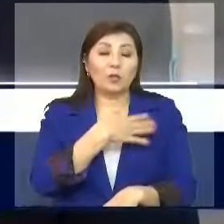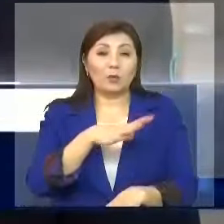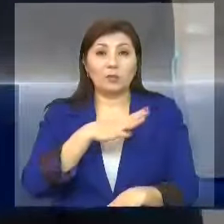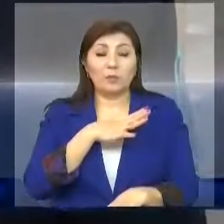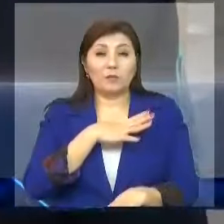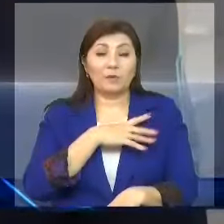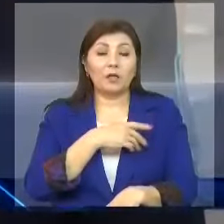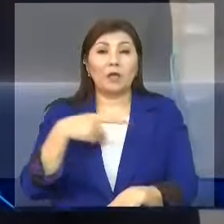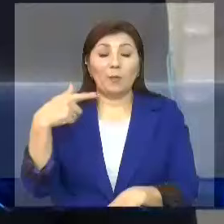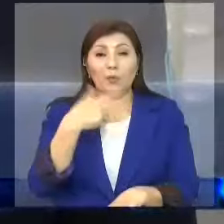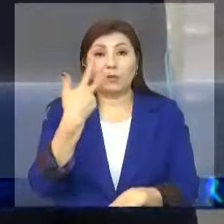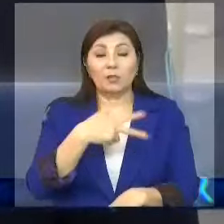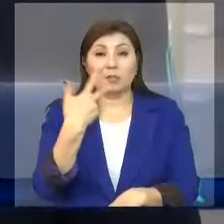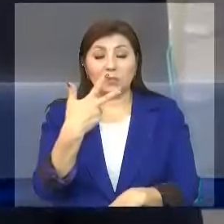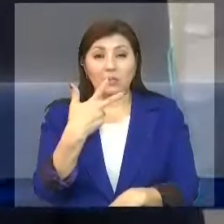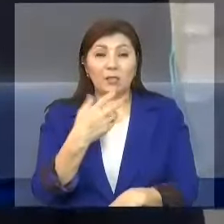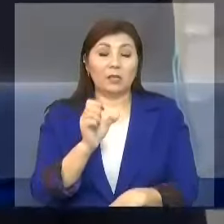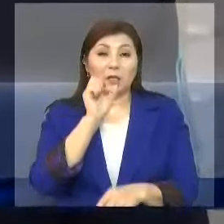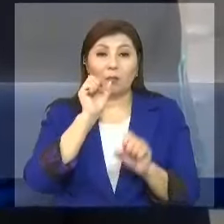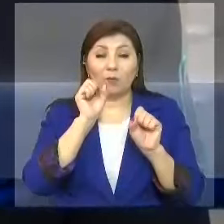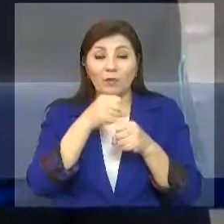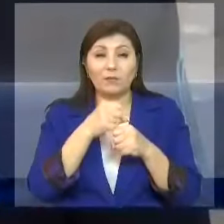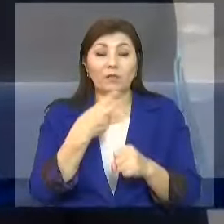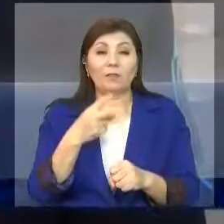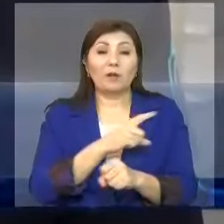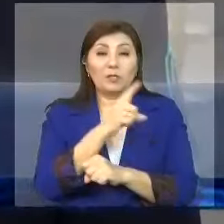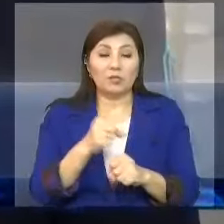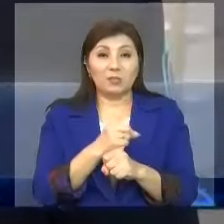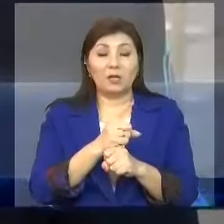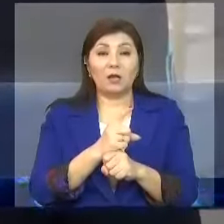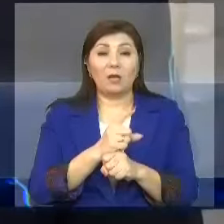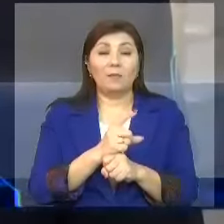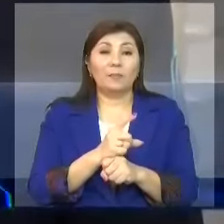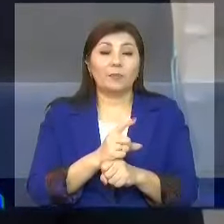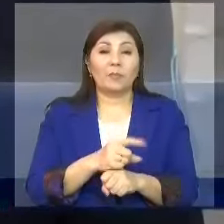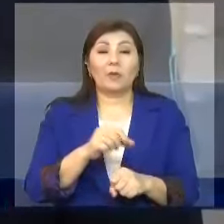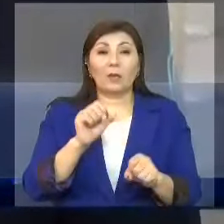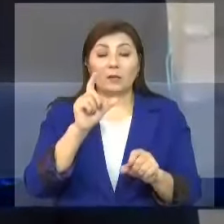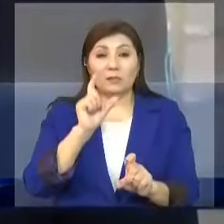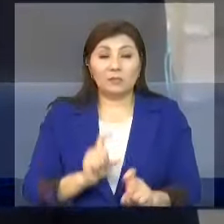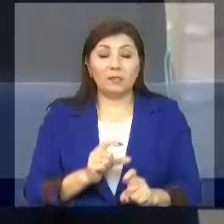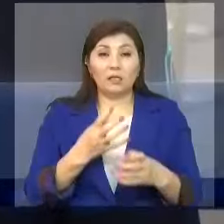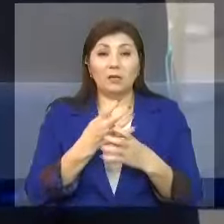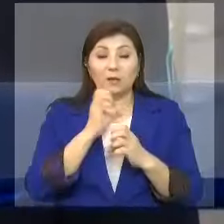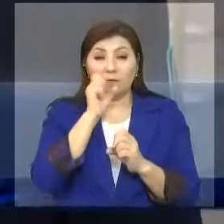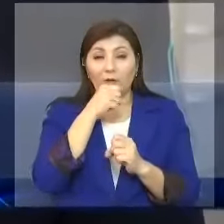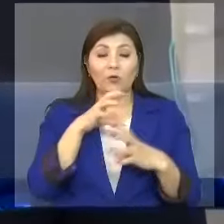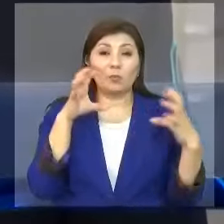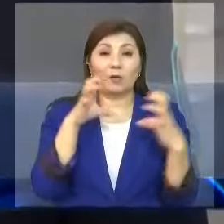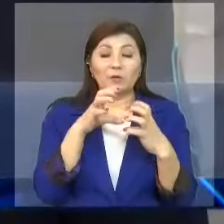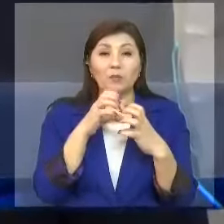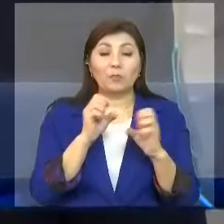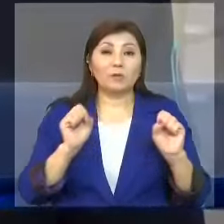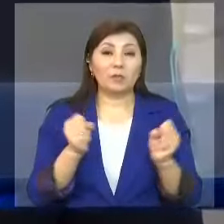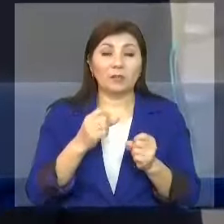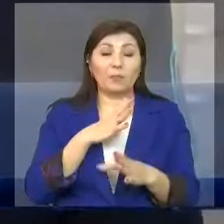на тот момент минус 33 погода. Они уже 2 часа находились в холодном автобусе, можно сказать, замерзали. И